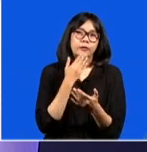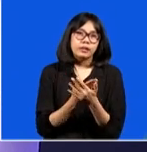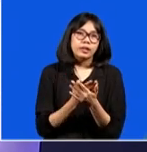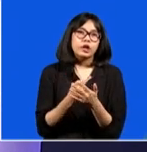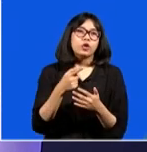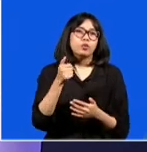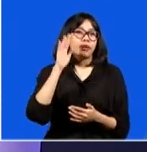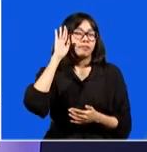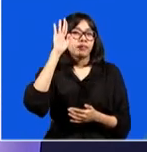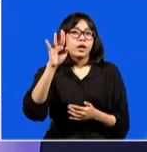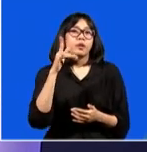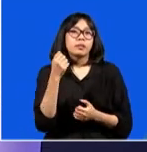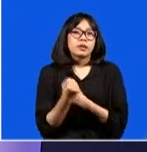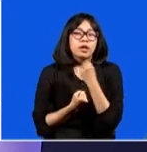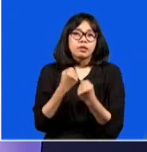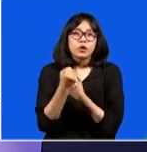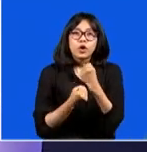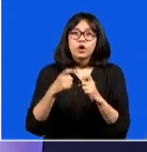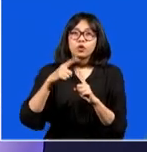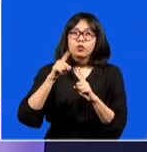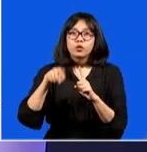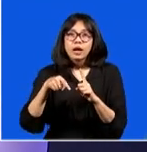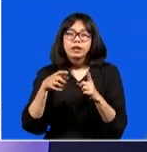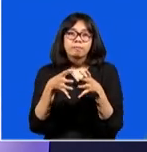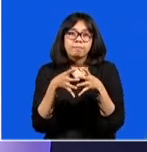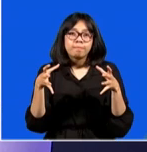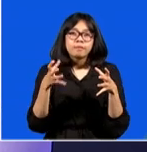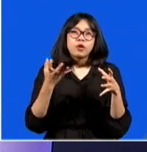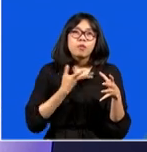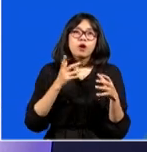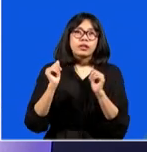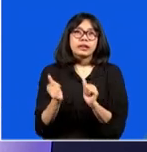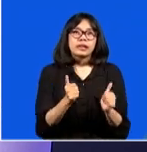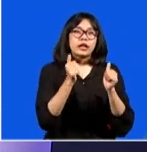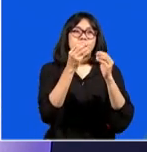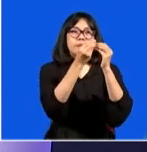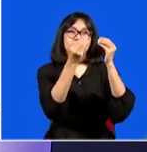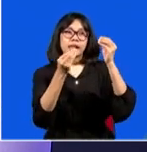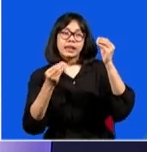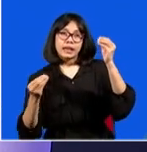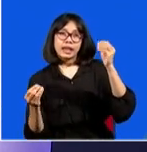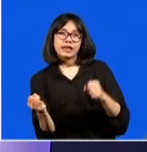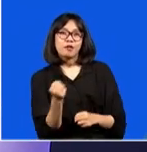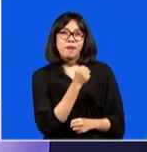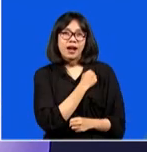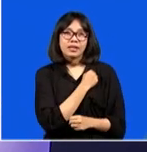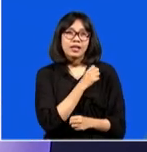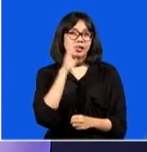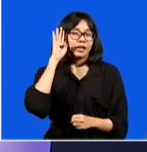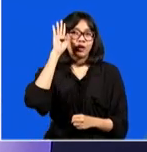dapat secara langsung mengambil peran dalam mempersiapkan generasi bangsa dalam mewarnai bangsa ini